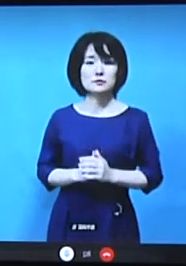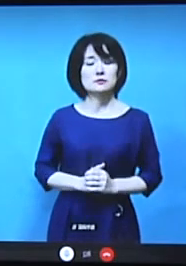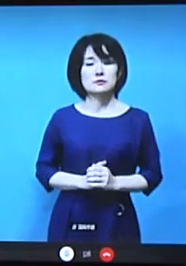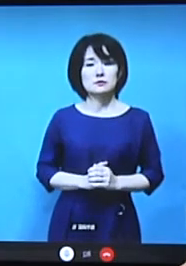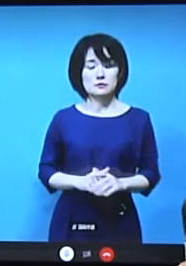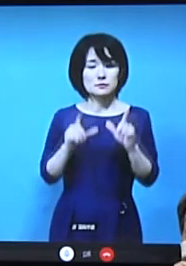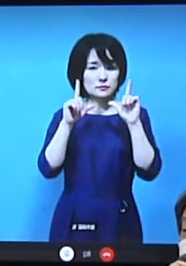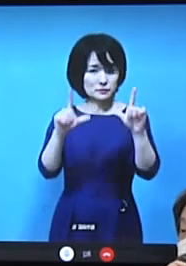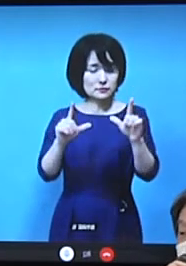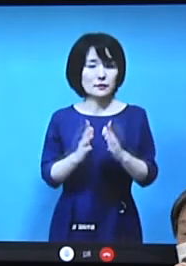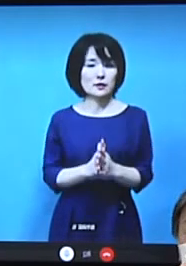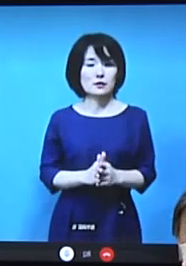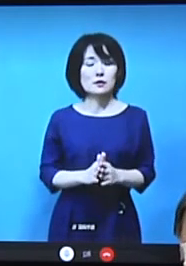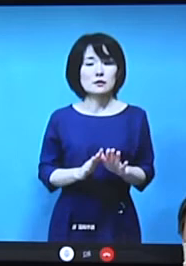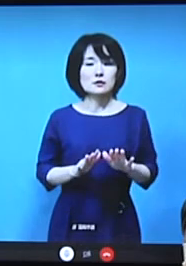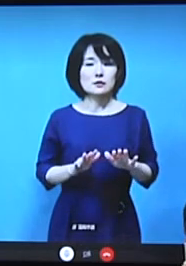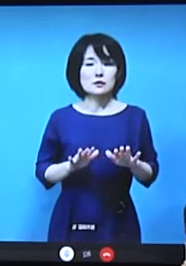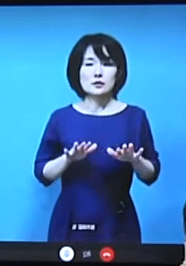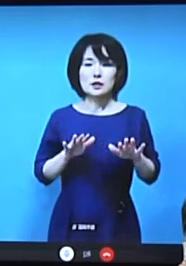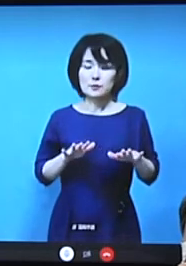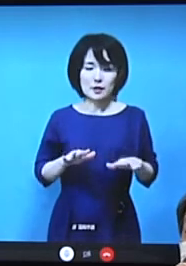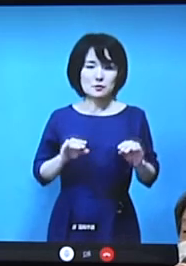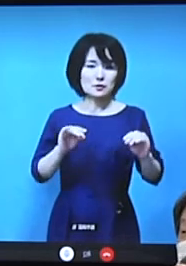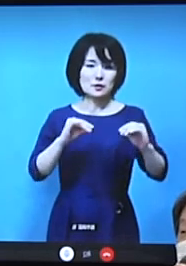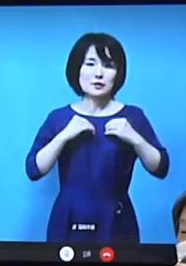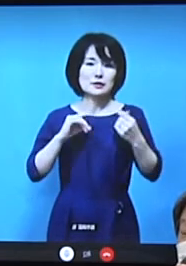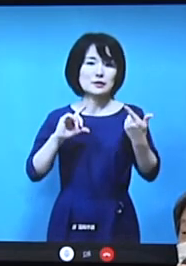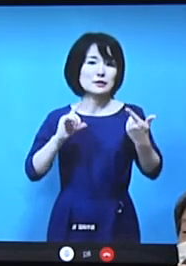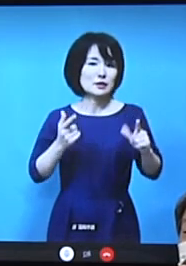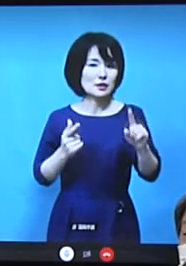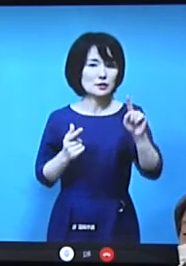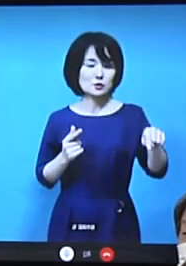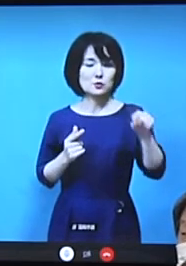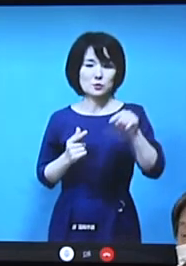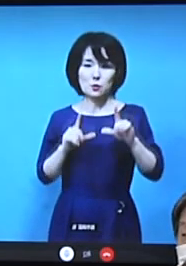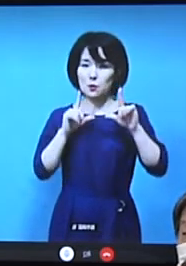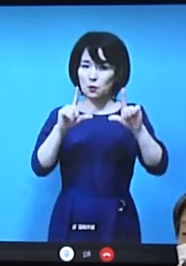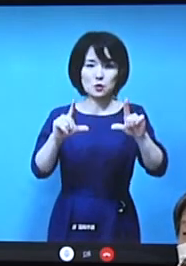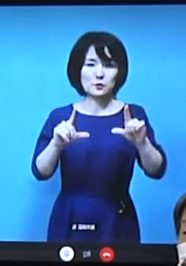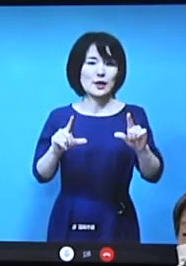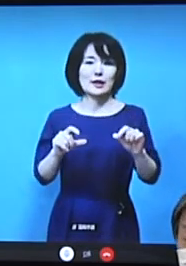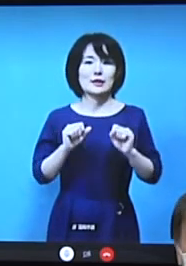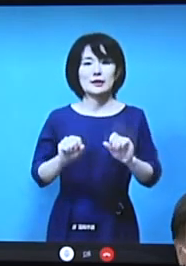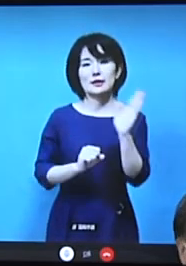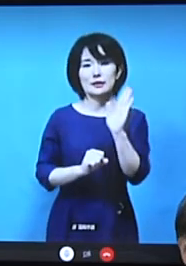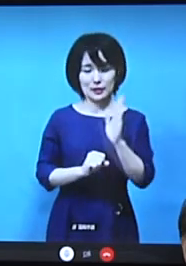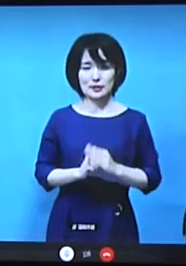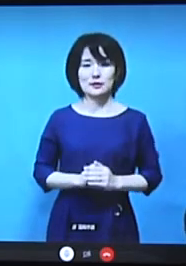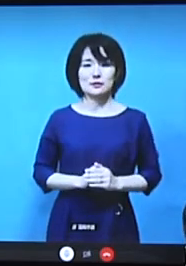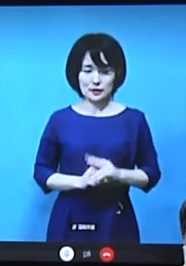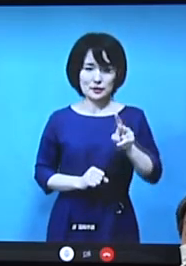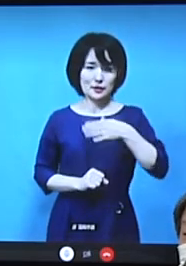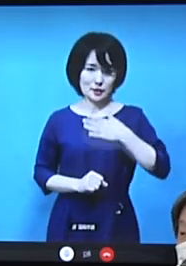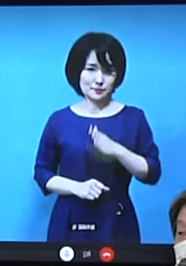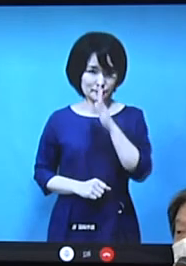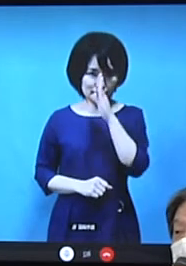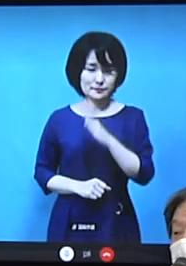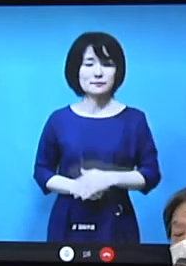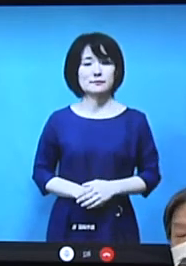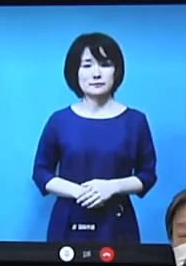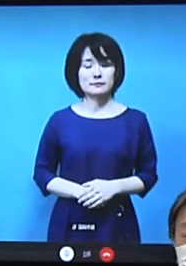家族の家族構成とかをですね、については申し上げて いないので、そういうことでお願いをいたします。調査、検